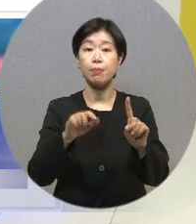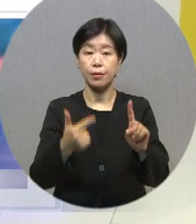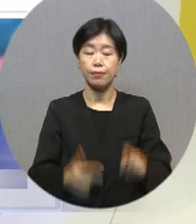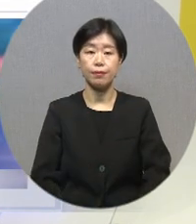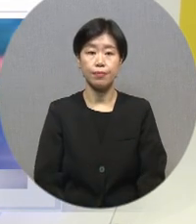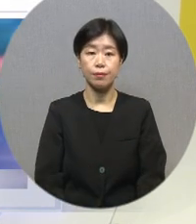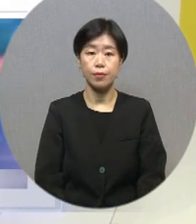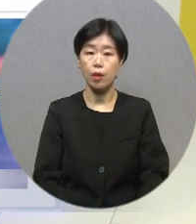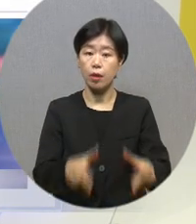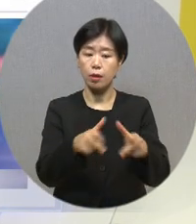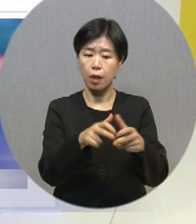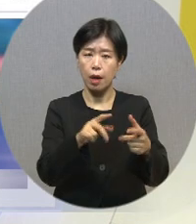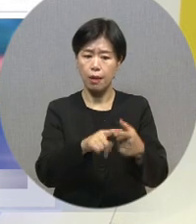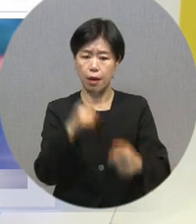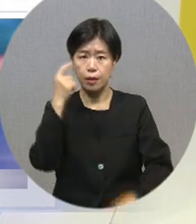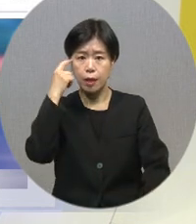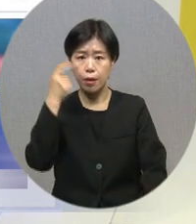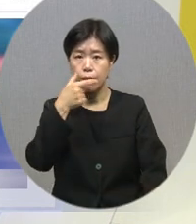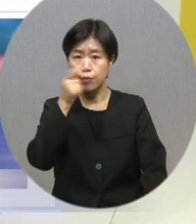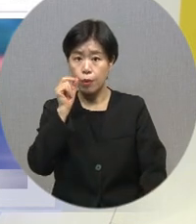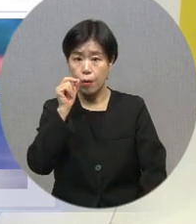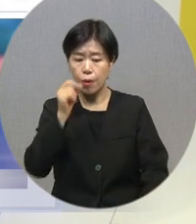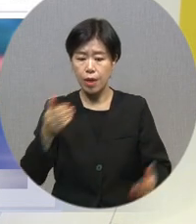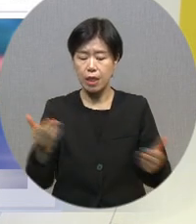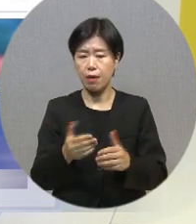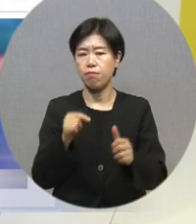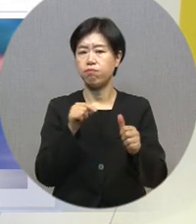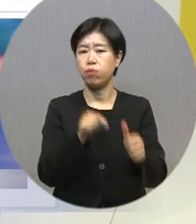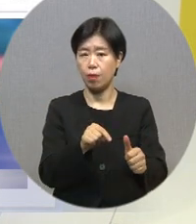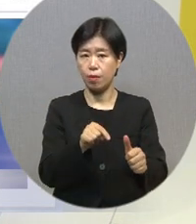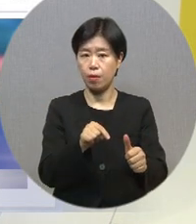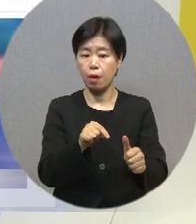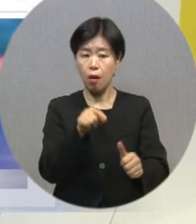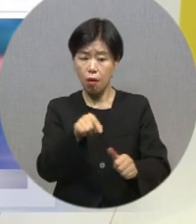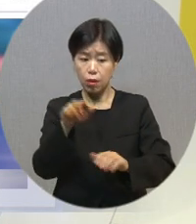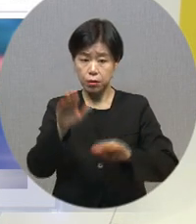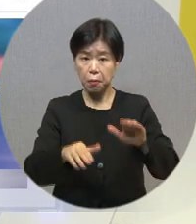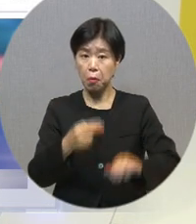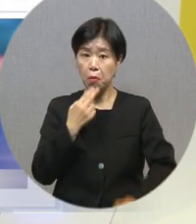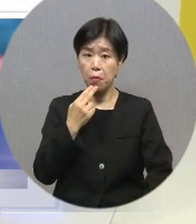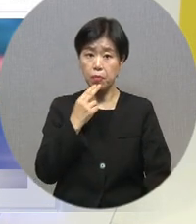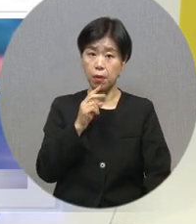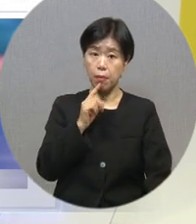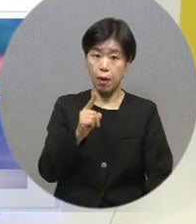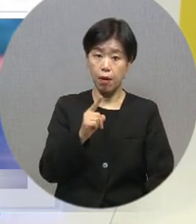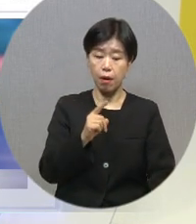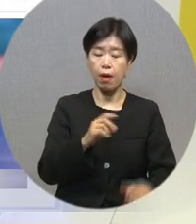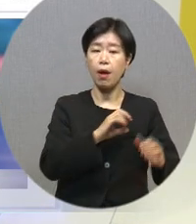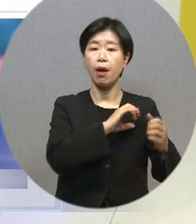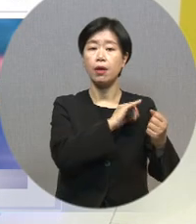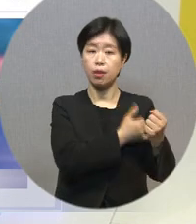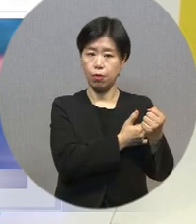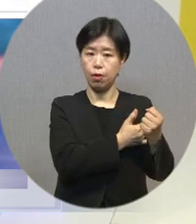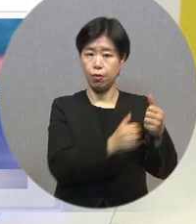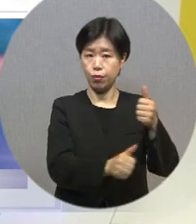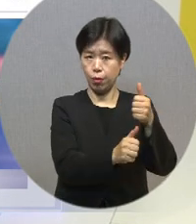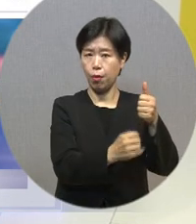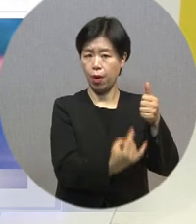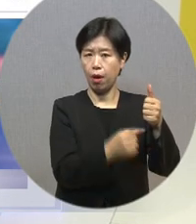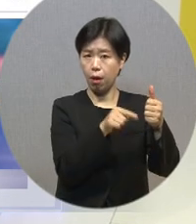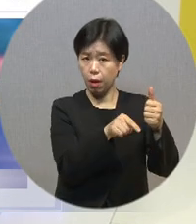장애를 고려하지 않는 업무 배치와 강요의 차별이 아니라고 판단한 국가 인권 연회를 상대로